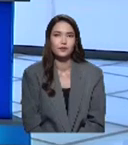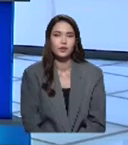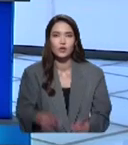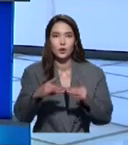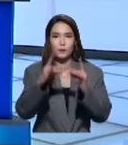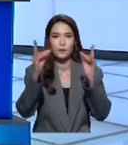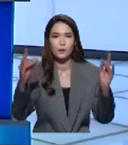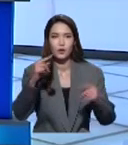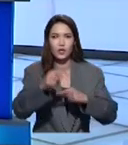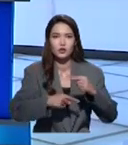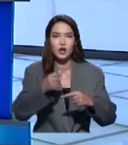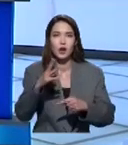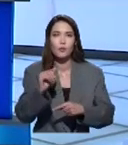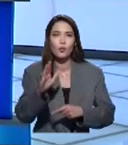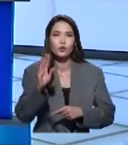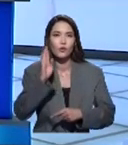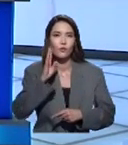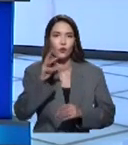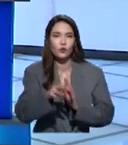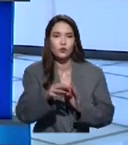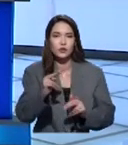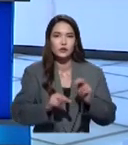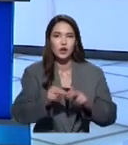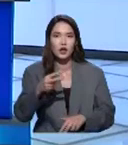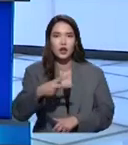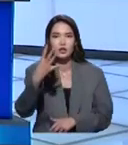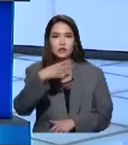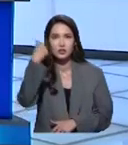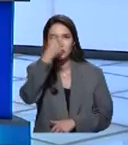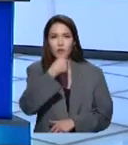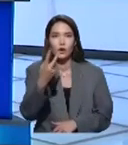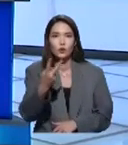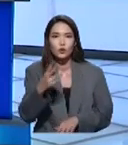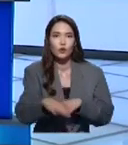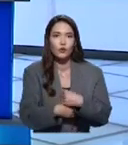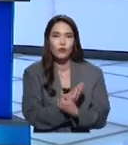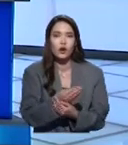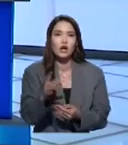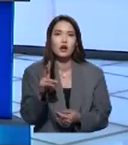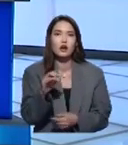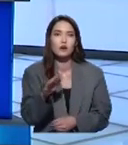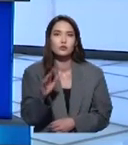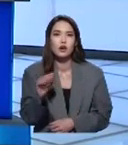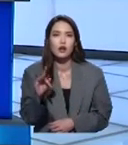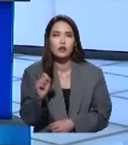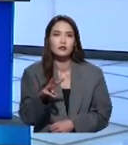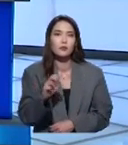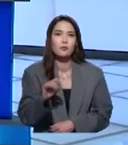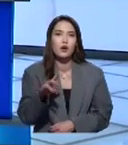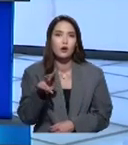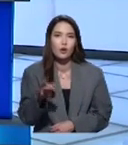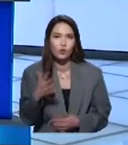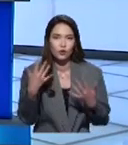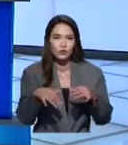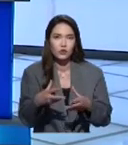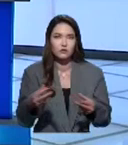Мост через Бухтарминское водохранилище достроят в 2024 году, а в двух вновь созданных районах, Катонграгайском и Маркокольском, уже весной начнется